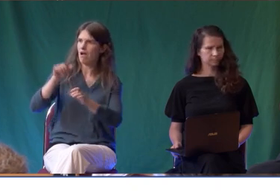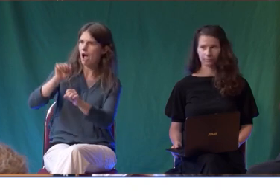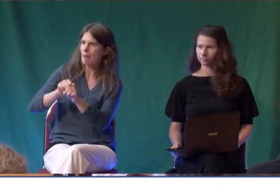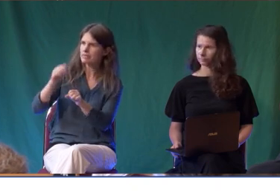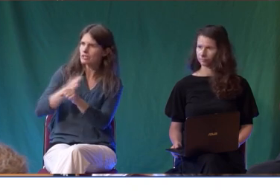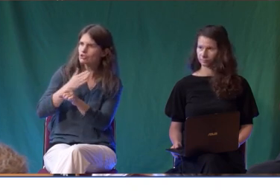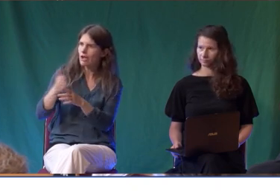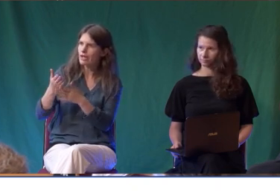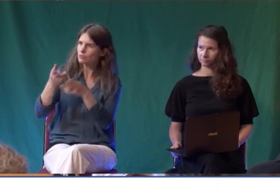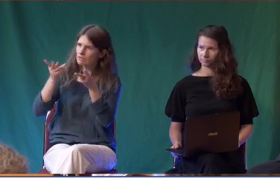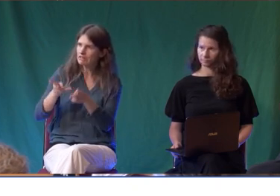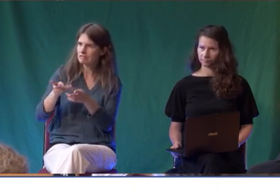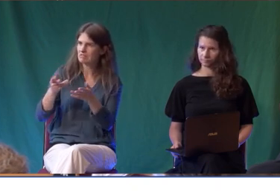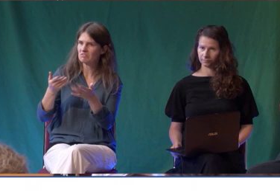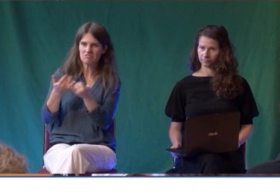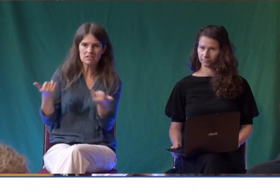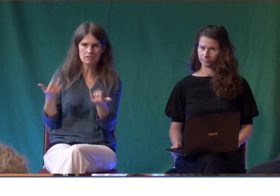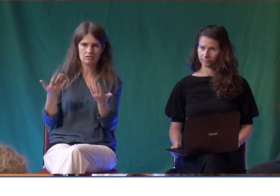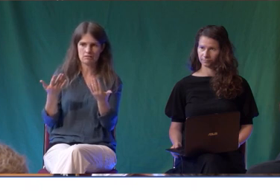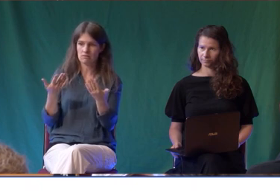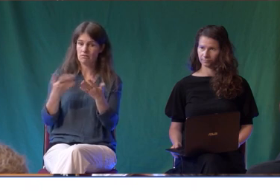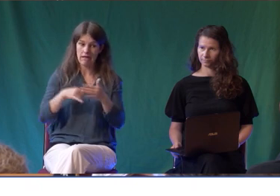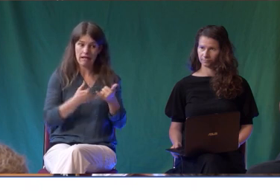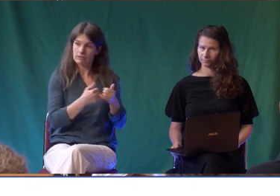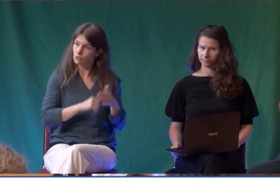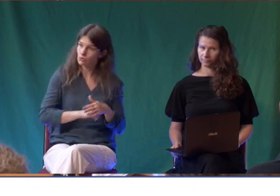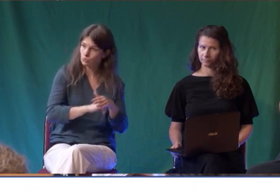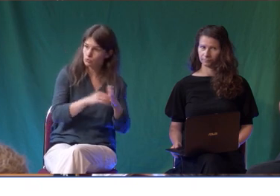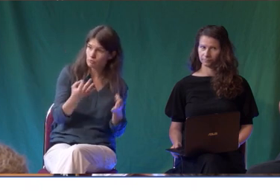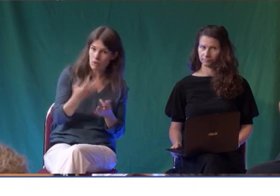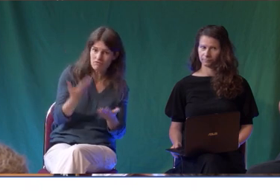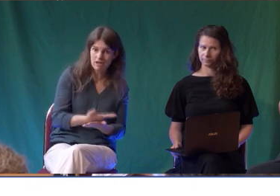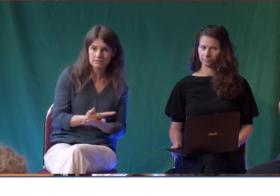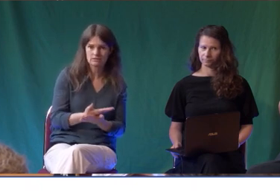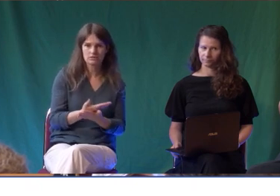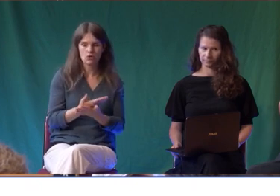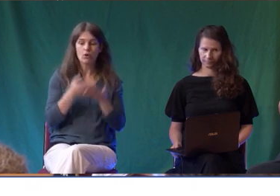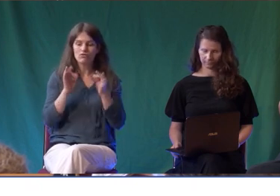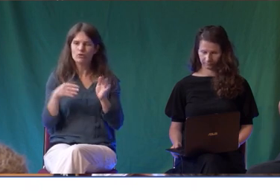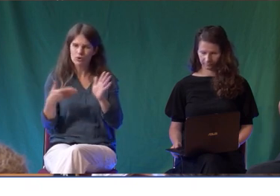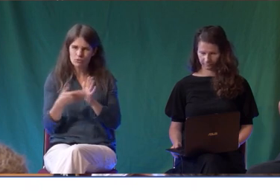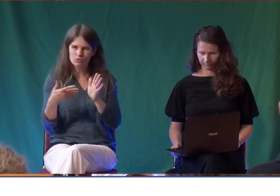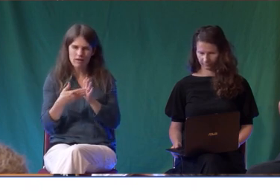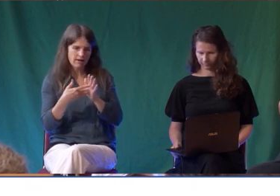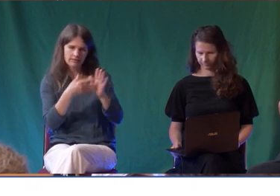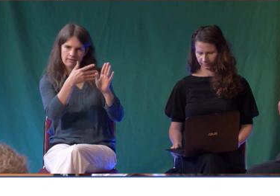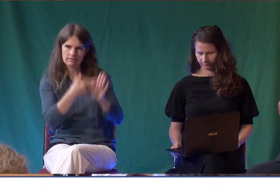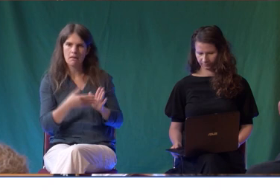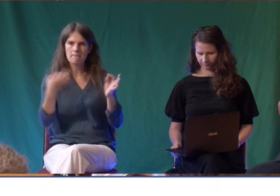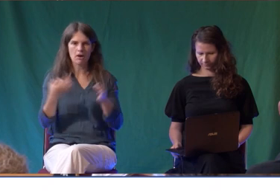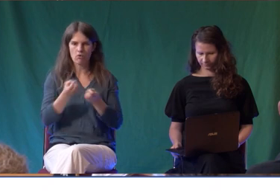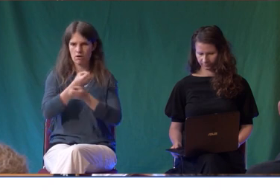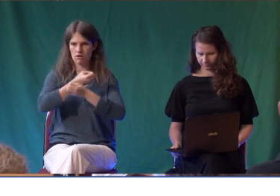Unterstützung brauchen Eltern und für die Gutachten muss es Regeln geben damit